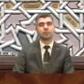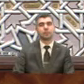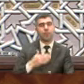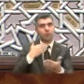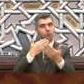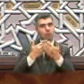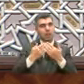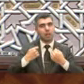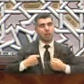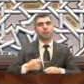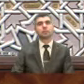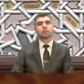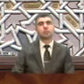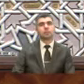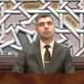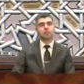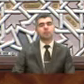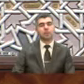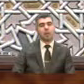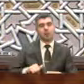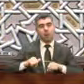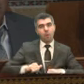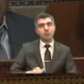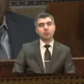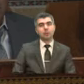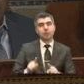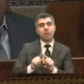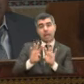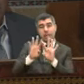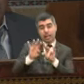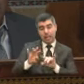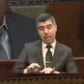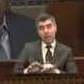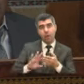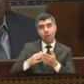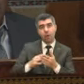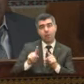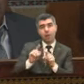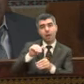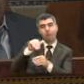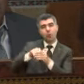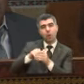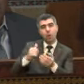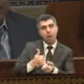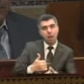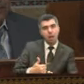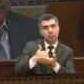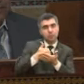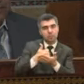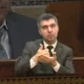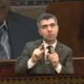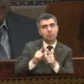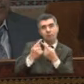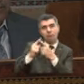شكرا سيد الرئيس. السيدة الوزيرة كشفت تقرير المجلس العام للحسابات حول صندوق الدعم التماسك الاجتماعي عن جملة